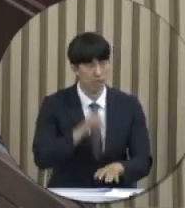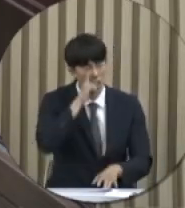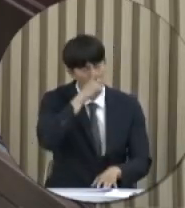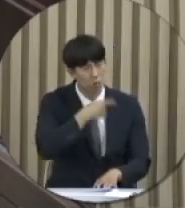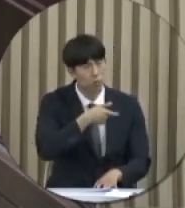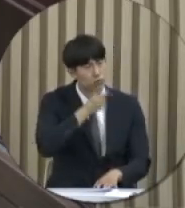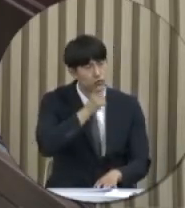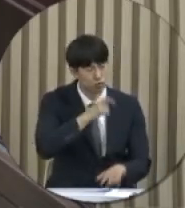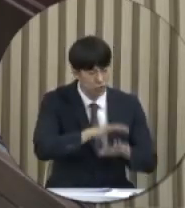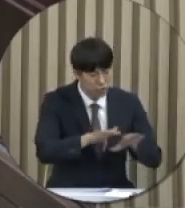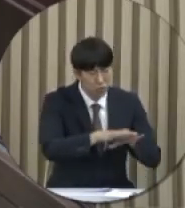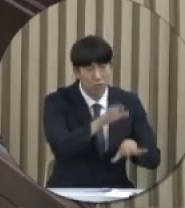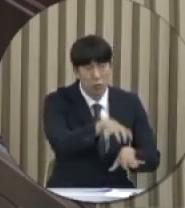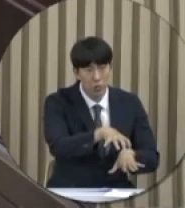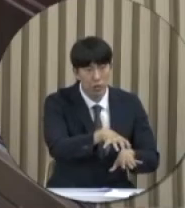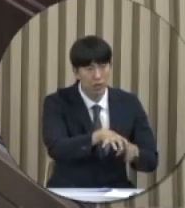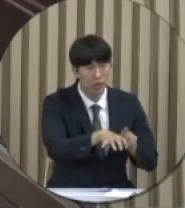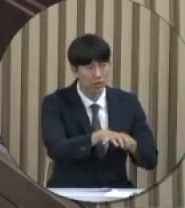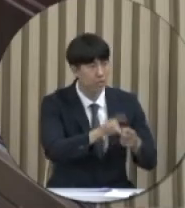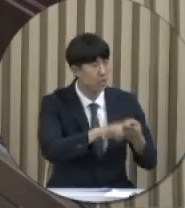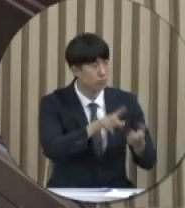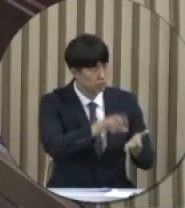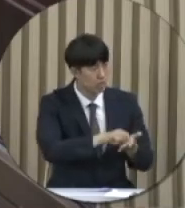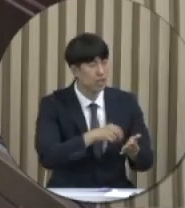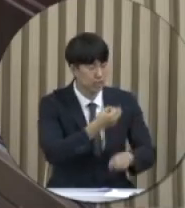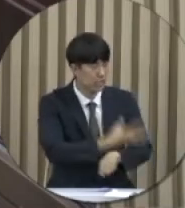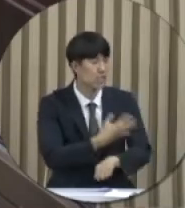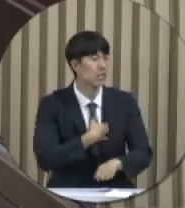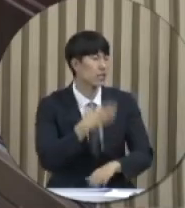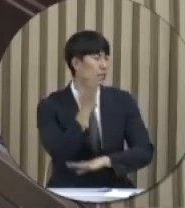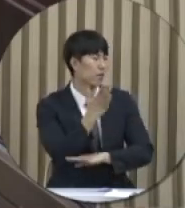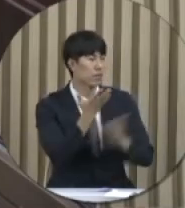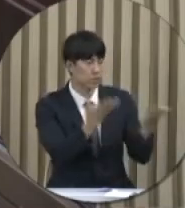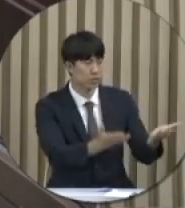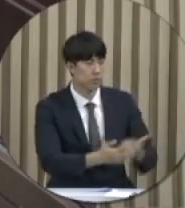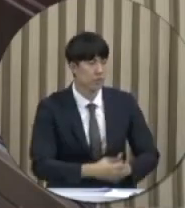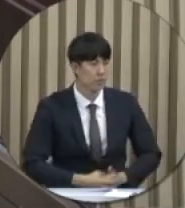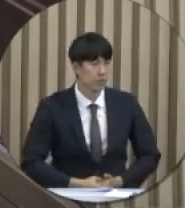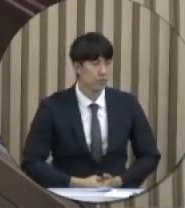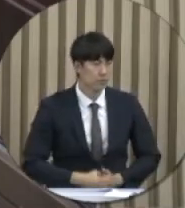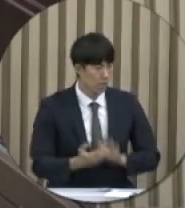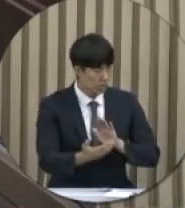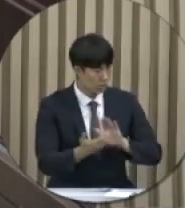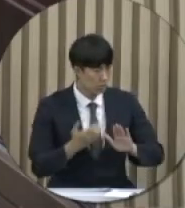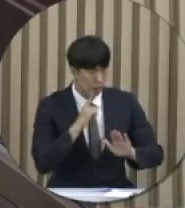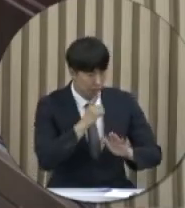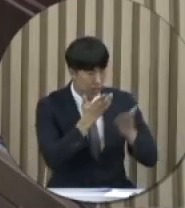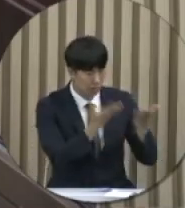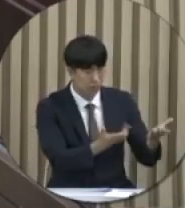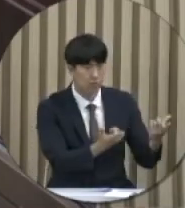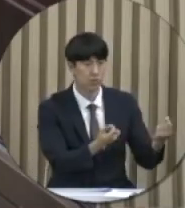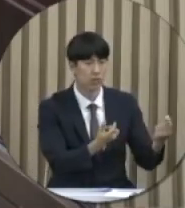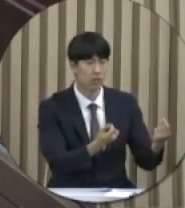관련된 부분인데요. 이거는 그냥 제가 간단하게 그냥 말씀드리고 넘어가도록 하겠습니다. 네. 아까 말씀드렸다시피